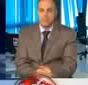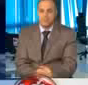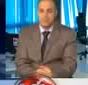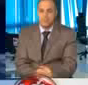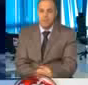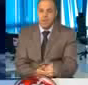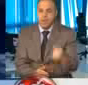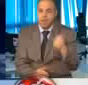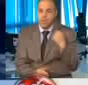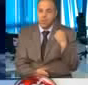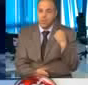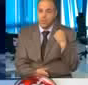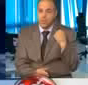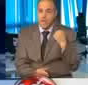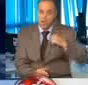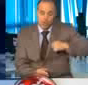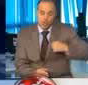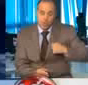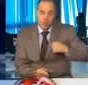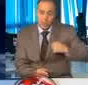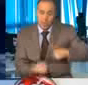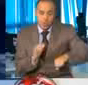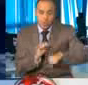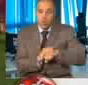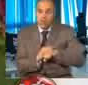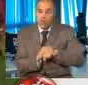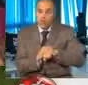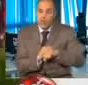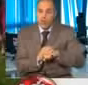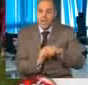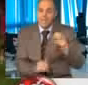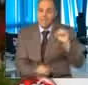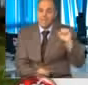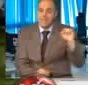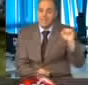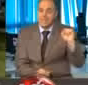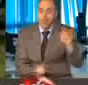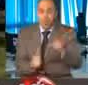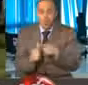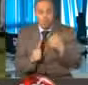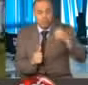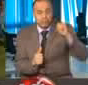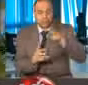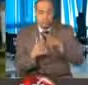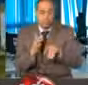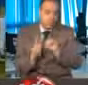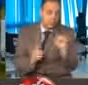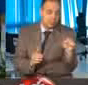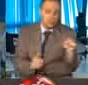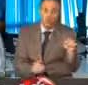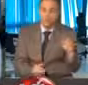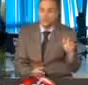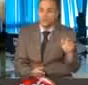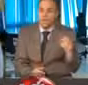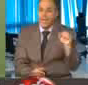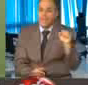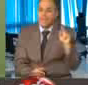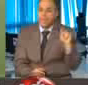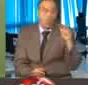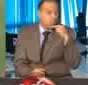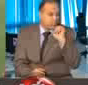وفي بطولة اسكتلندا لكرة القدم، عزز سيلتيك موقعه في الصدارة بتغلبه على مضيفه